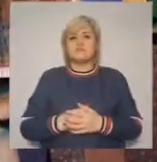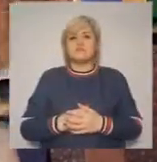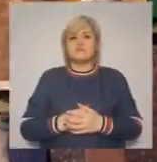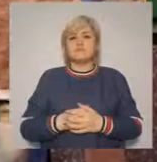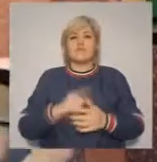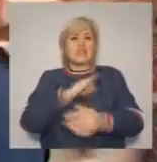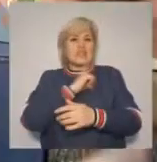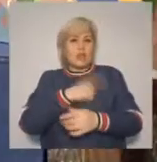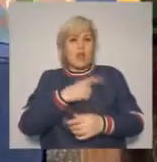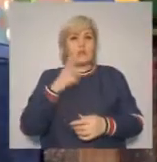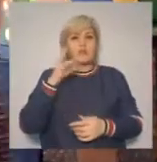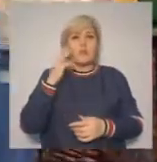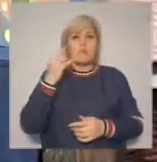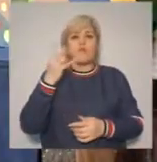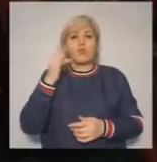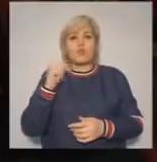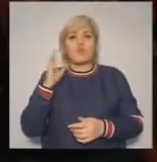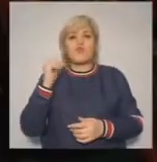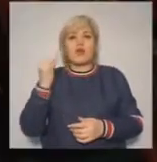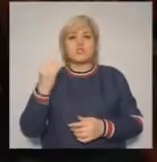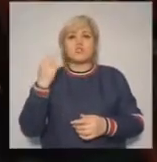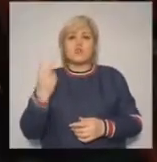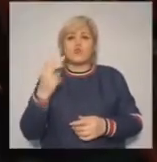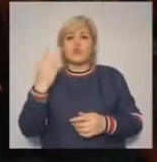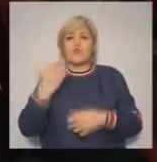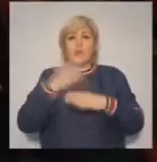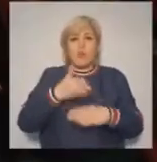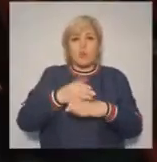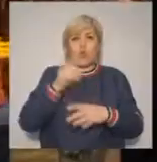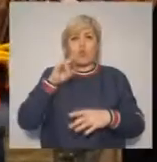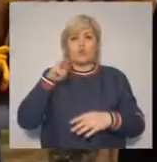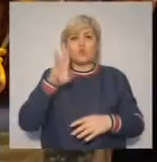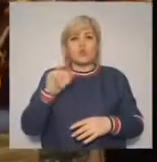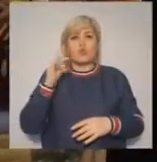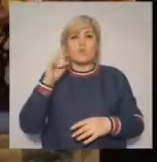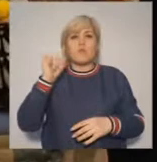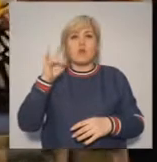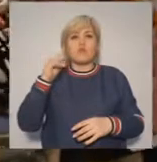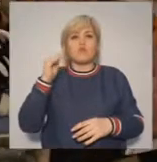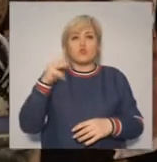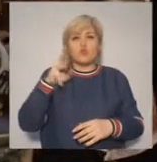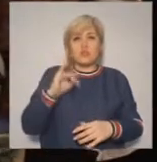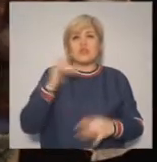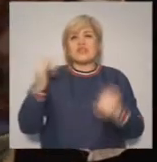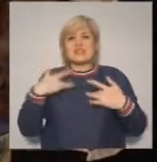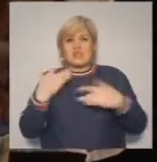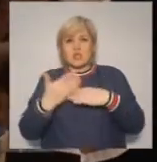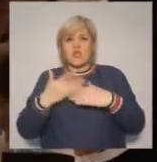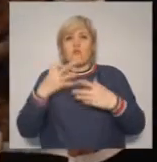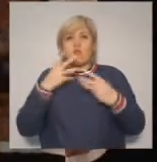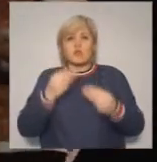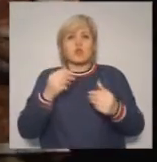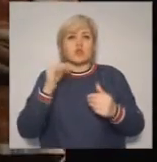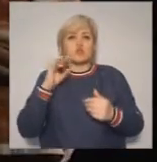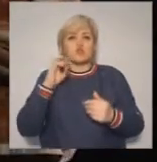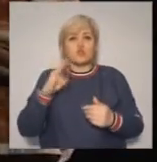начинается! Силами домовенка Васи и двух его помощниц, Анютки и Марфутки, на сцене воплощаются сюжеты двух известных